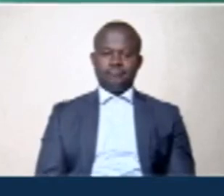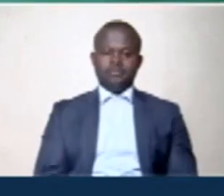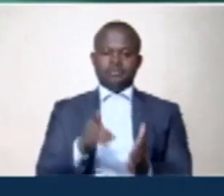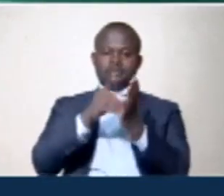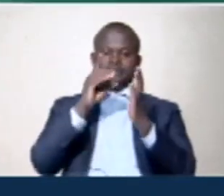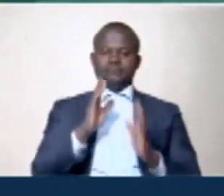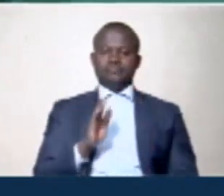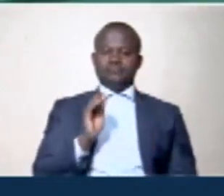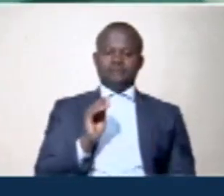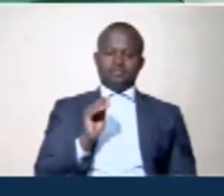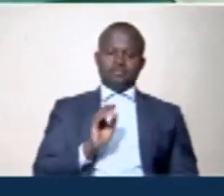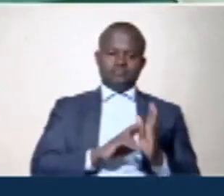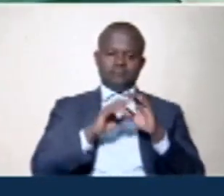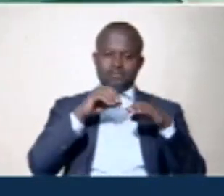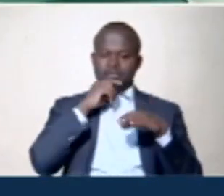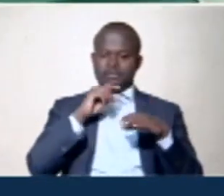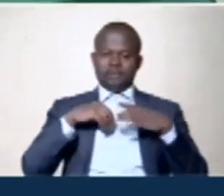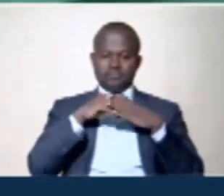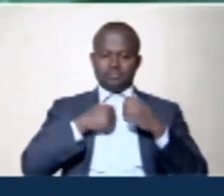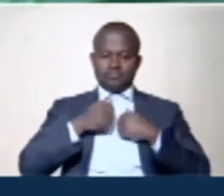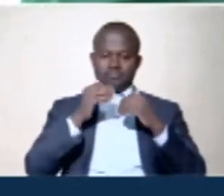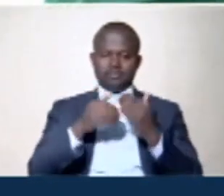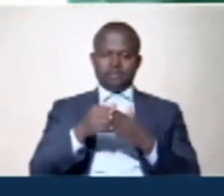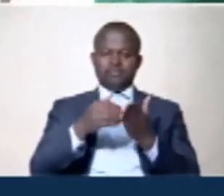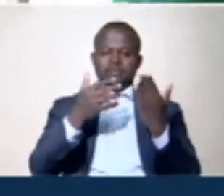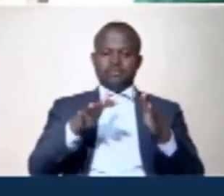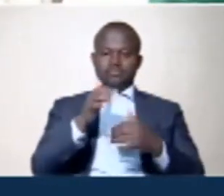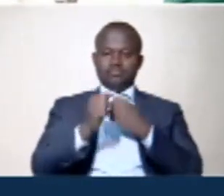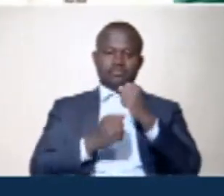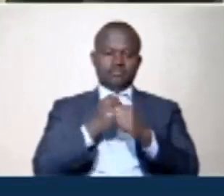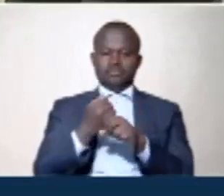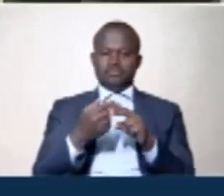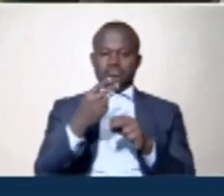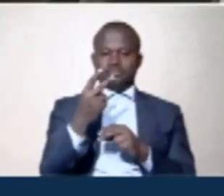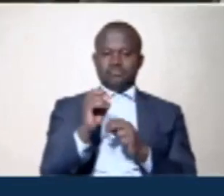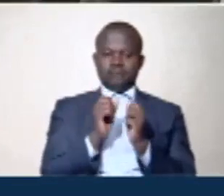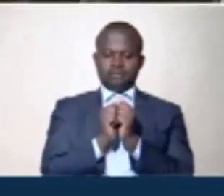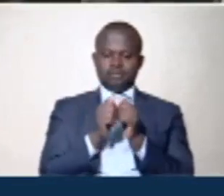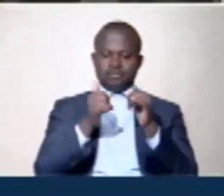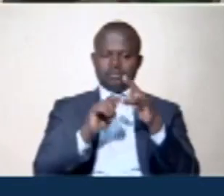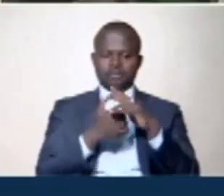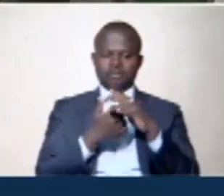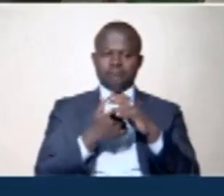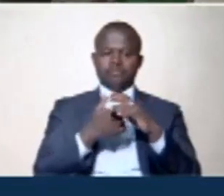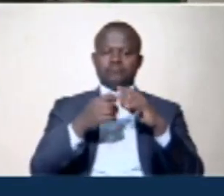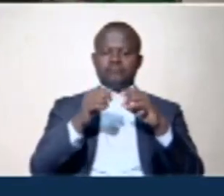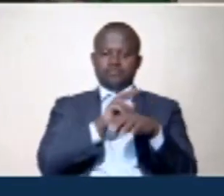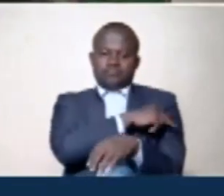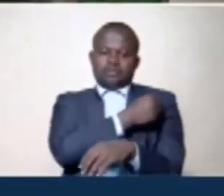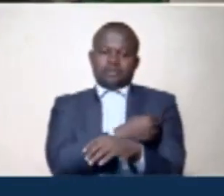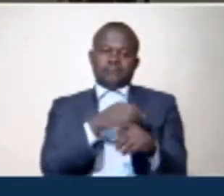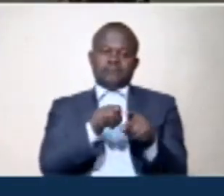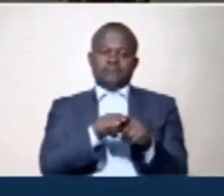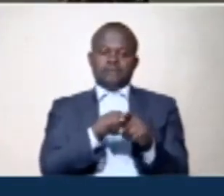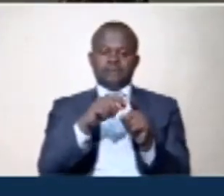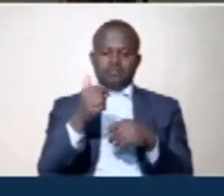Dr. Awazirimo uhagarariye abanyekongo ba mu Rwanda ni umuganga uhamaze imyaka hafi 20. Kuri ubu yashinze ivuriro ryigenga kimwe na bagenzi